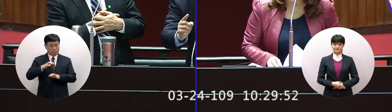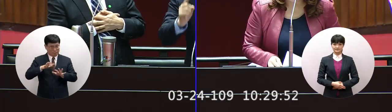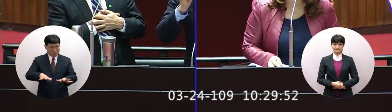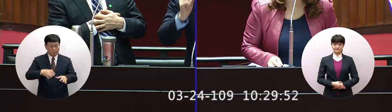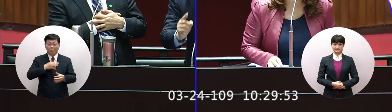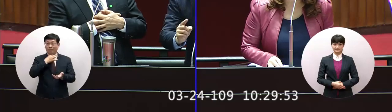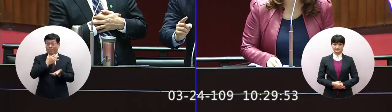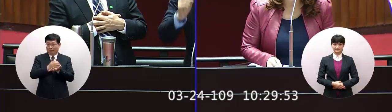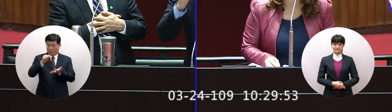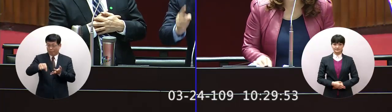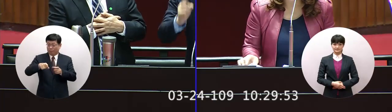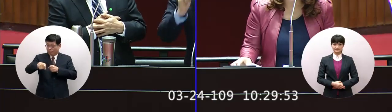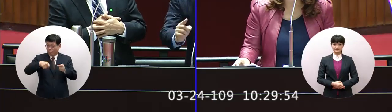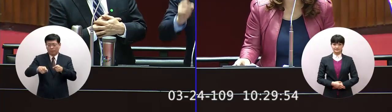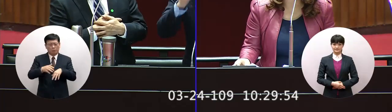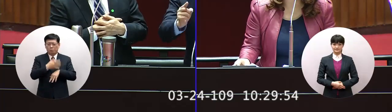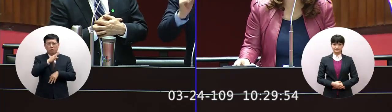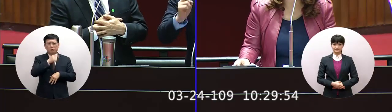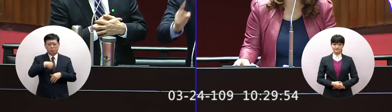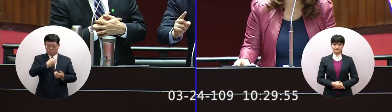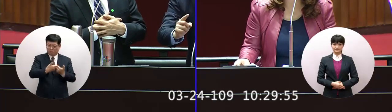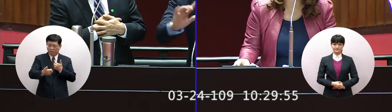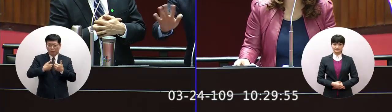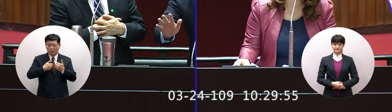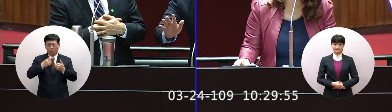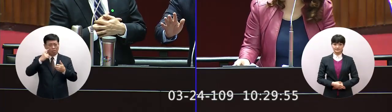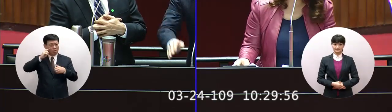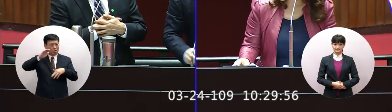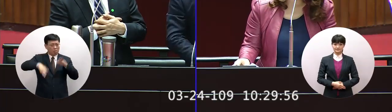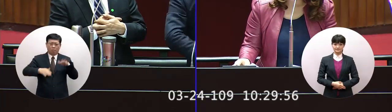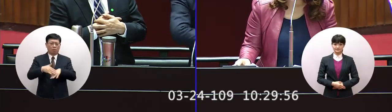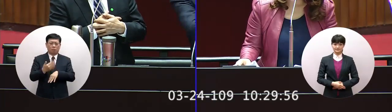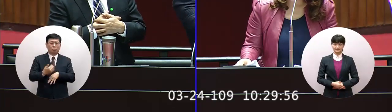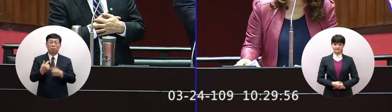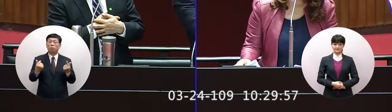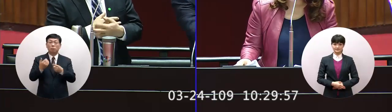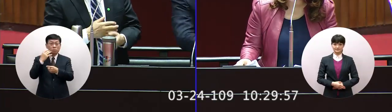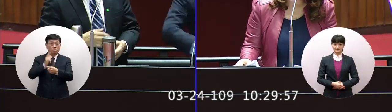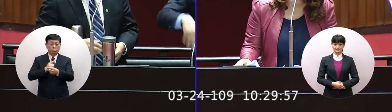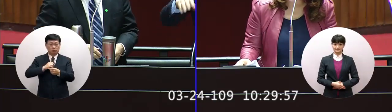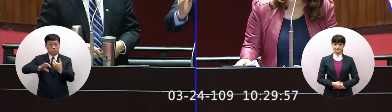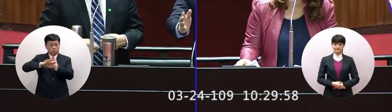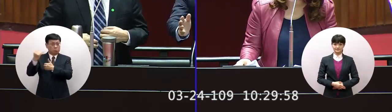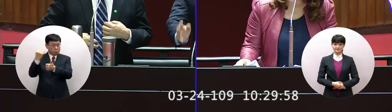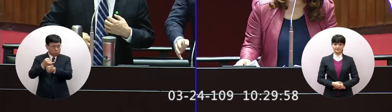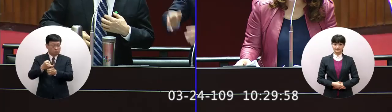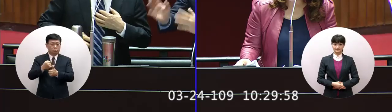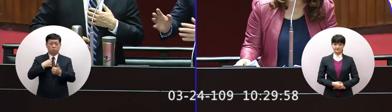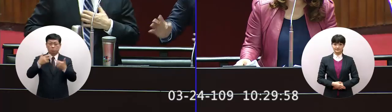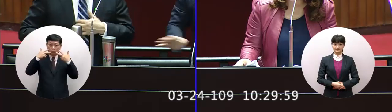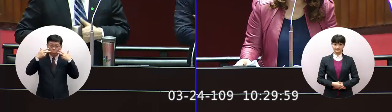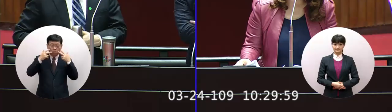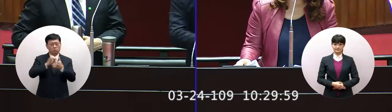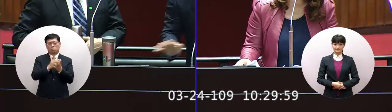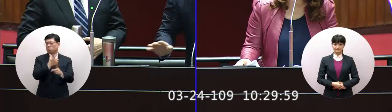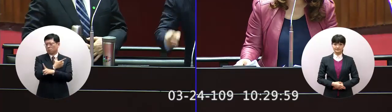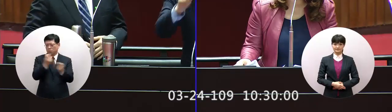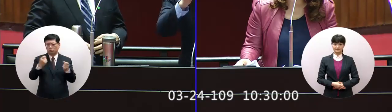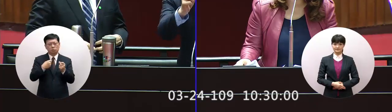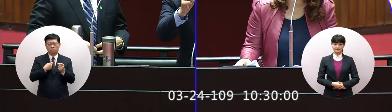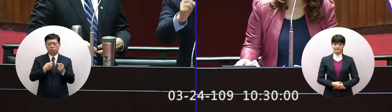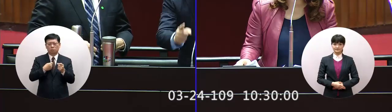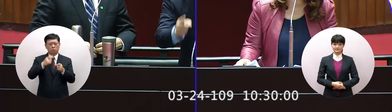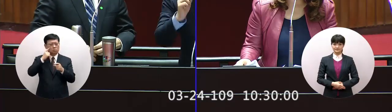的纾困的这些专案不会因为身份而有所区别，你纵然是新住民、原住民，这些我们不会有区